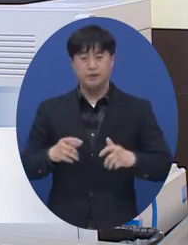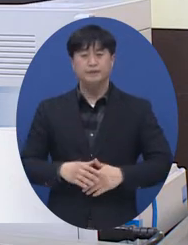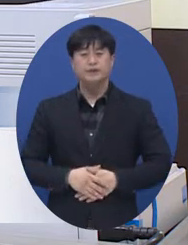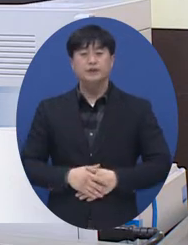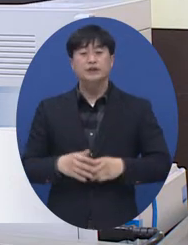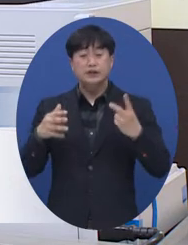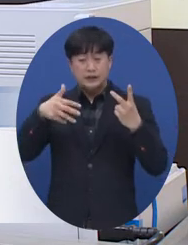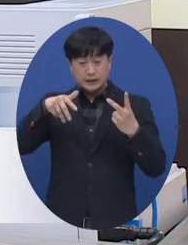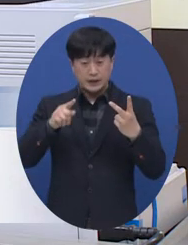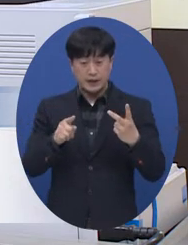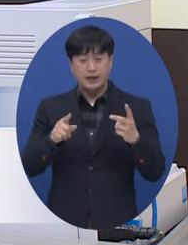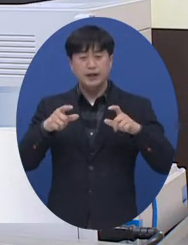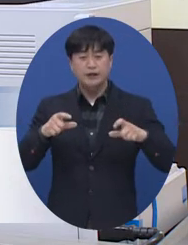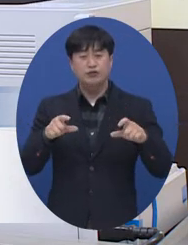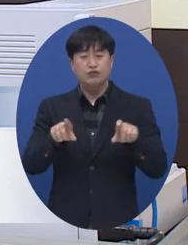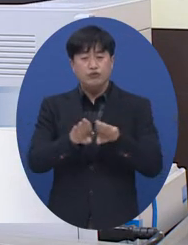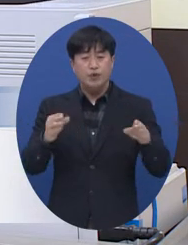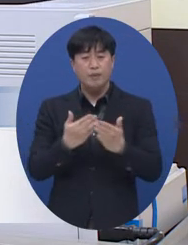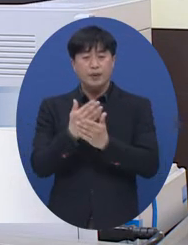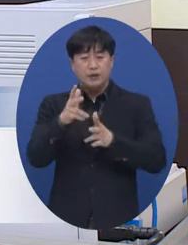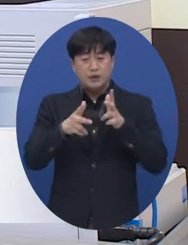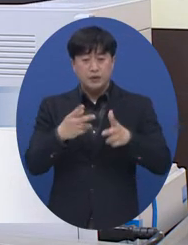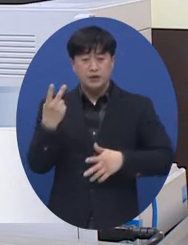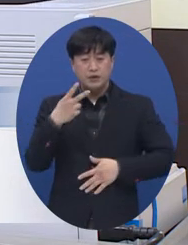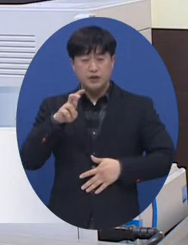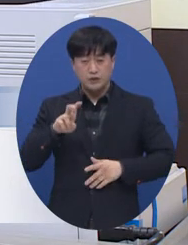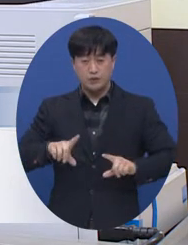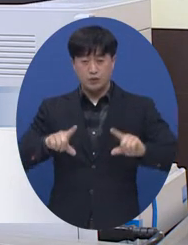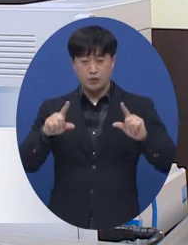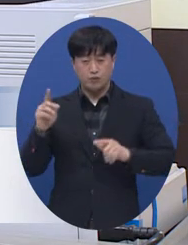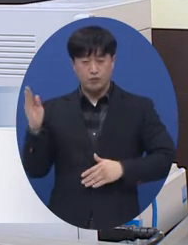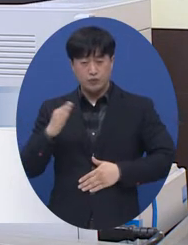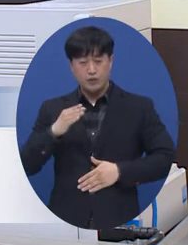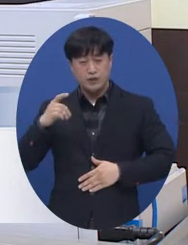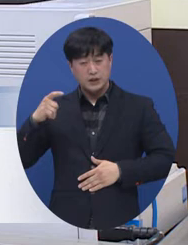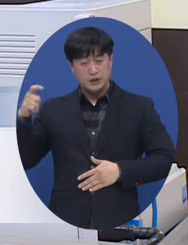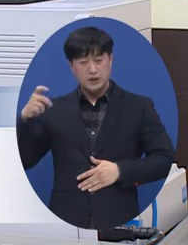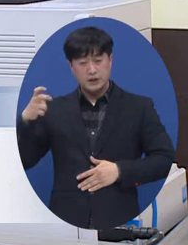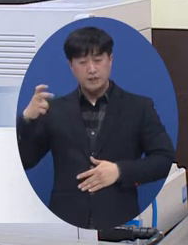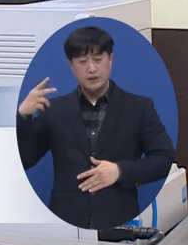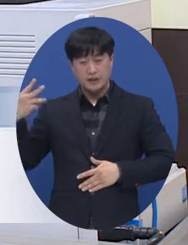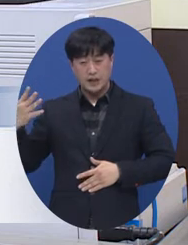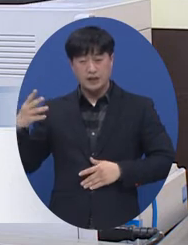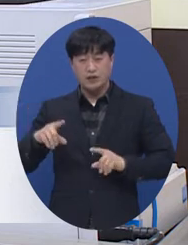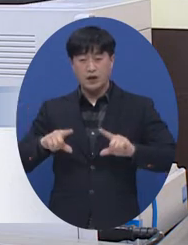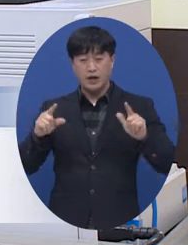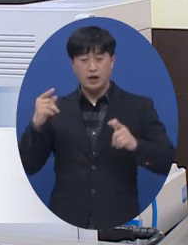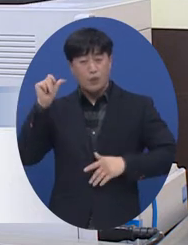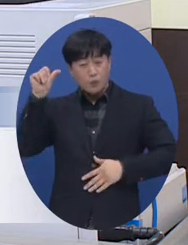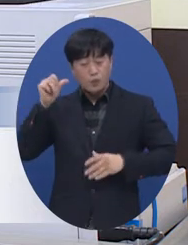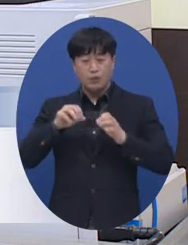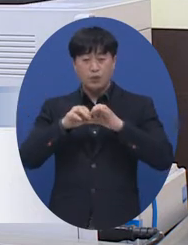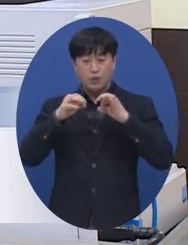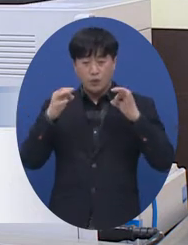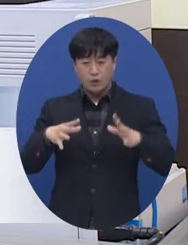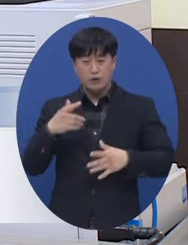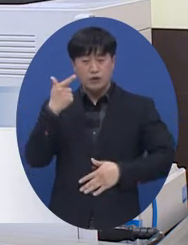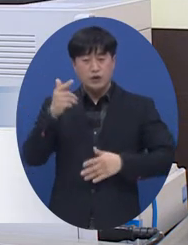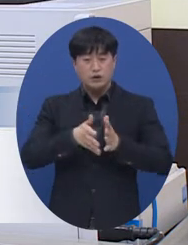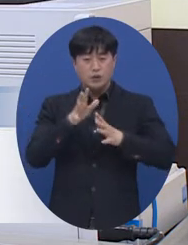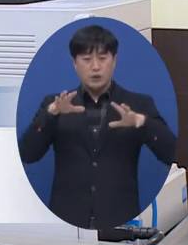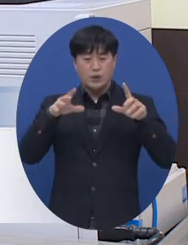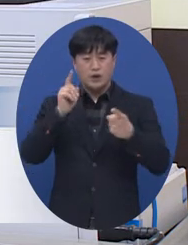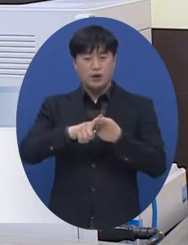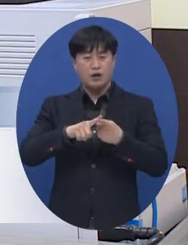지역으로 2차 지역균형 발전 사업은 2020 년도 부터 24 년까지 5년간 6개 시 군의